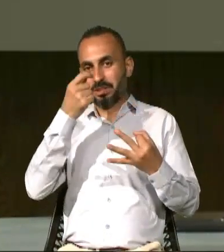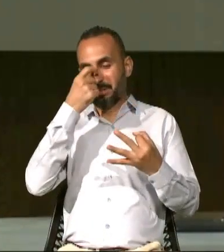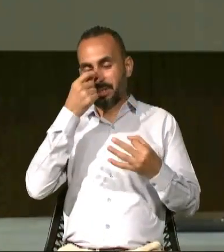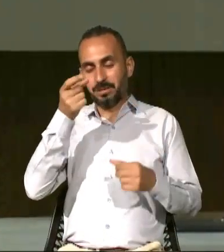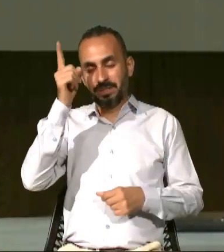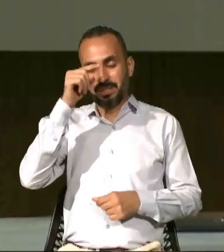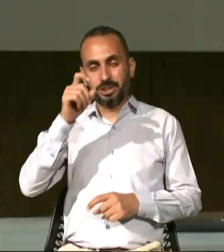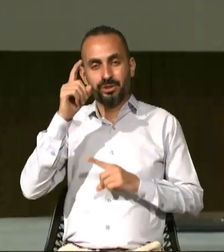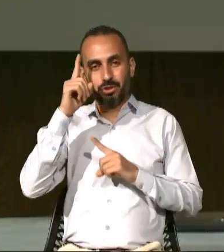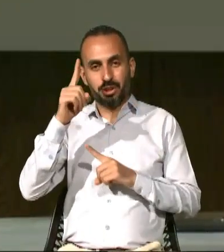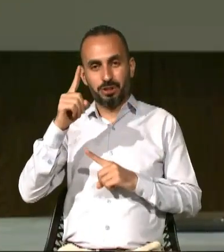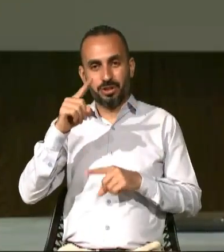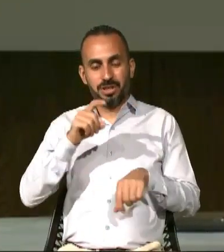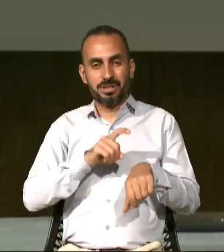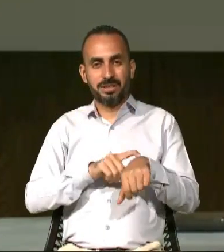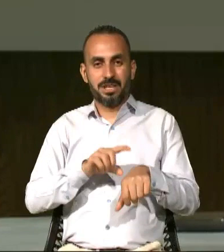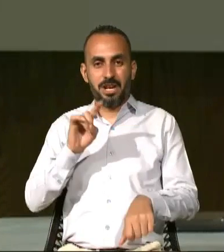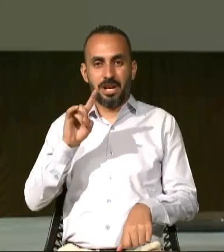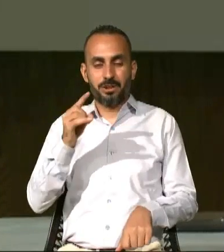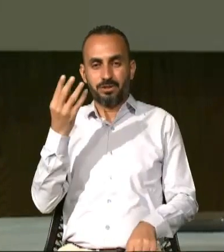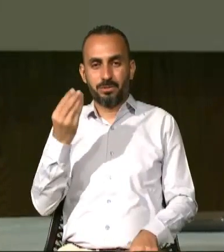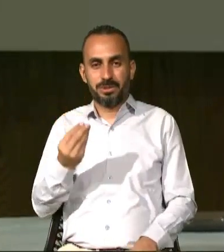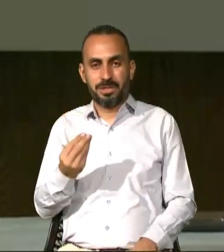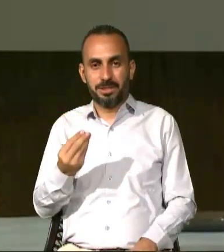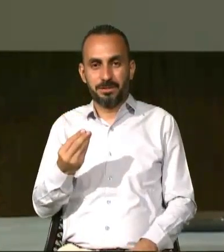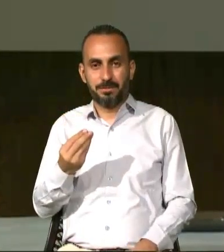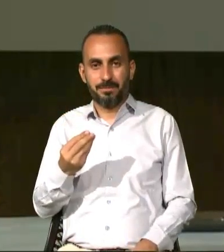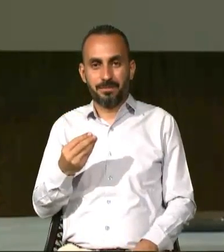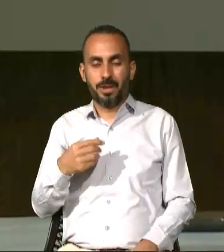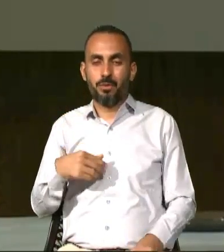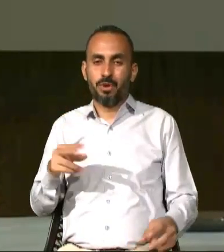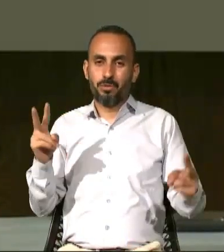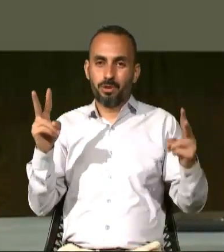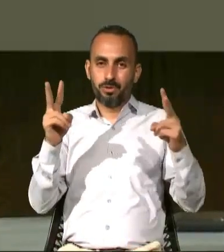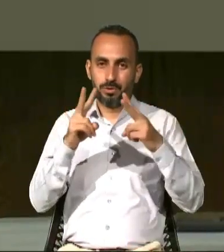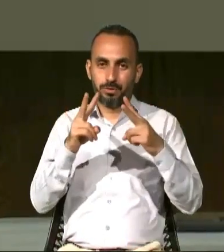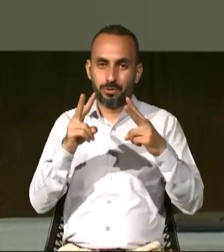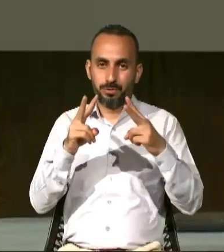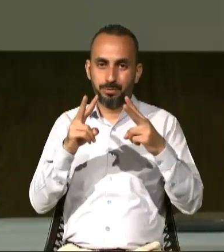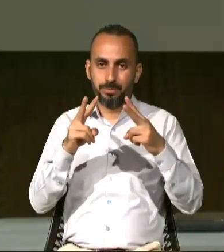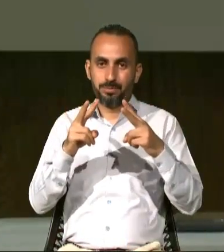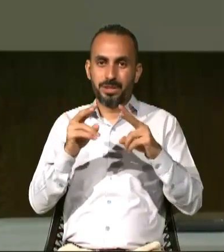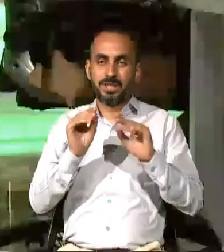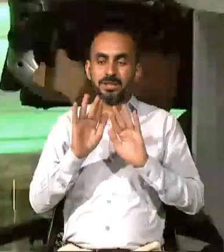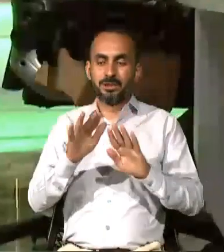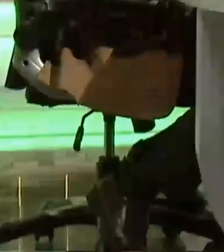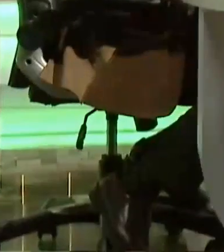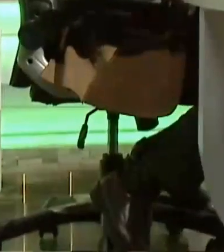10 مساء، وإلى أن ألقاكم أترككم في رعاية الله.